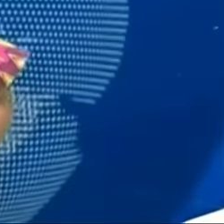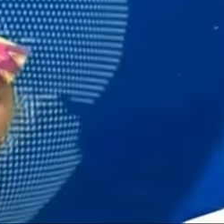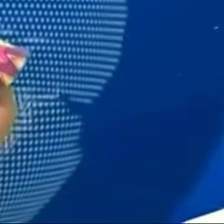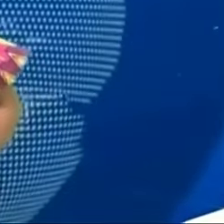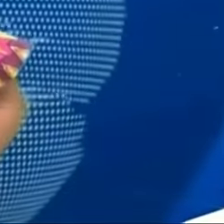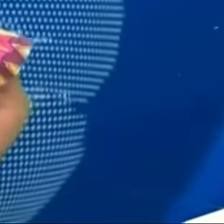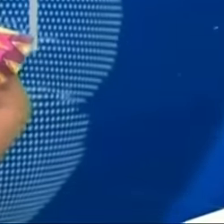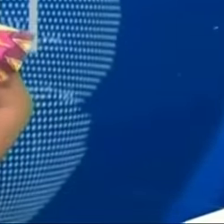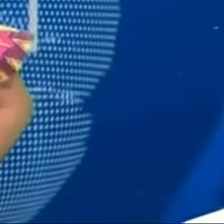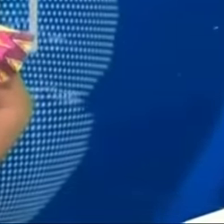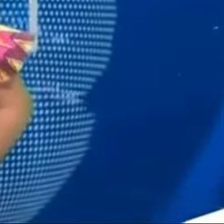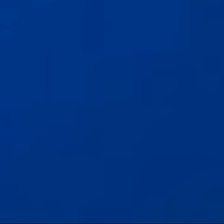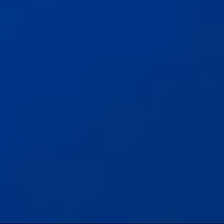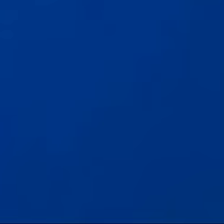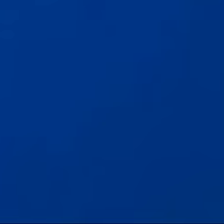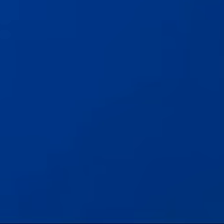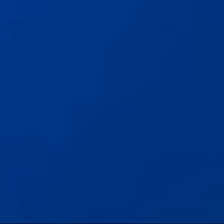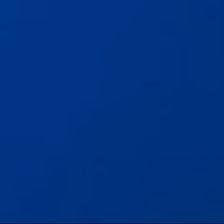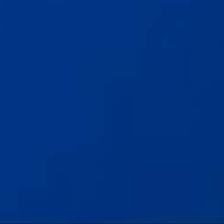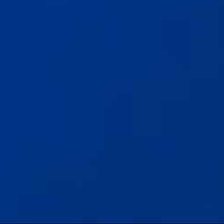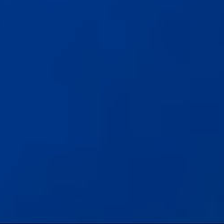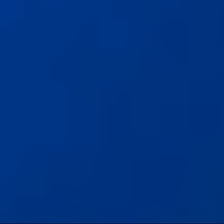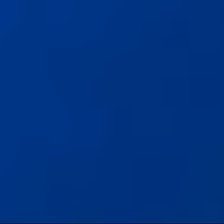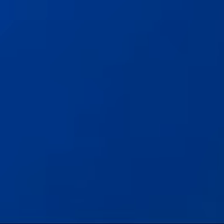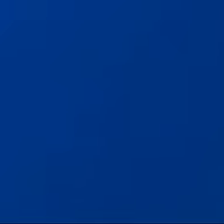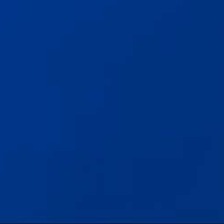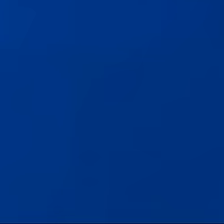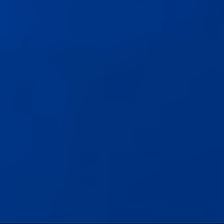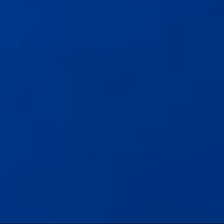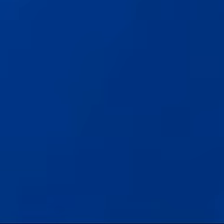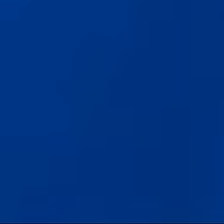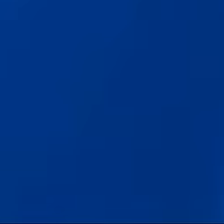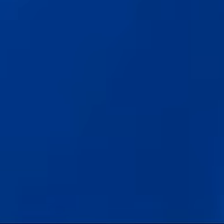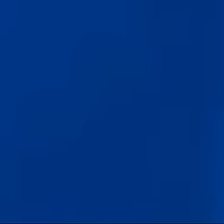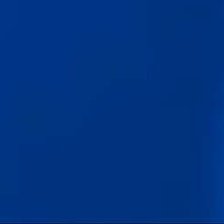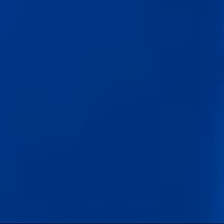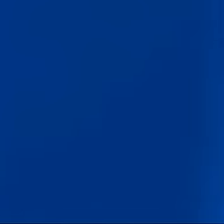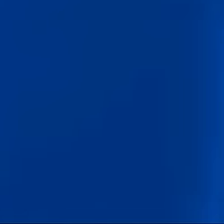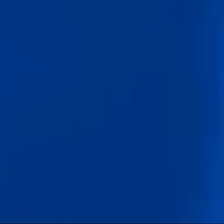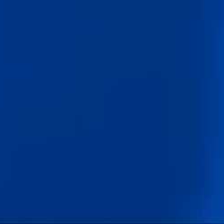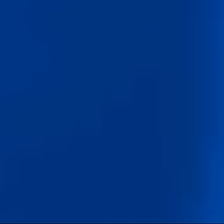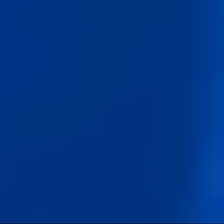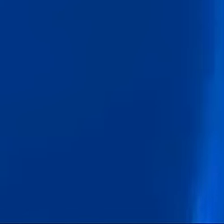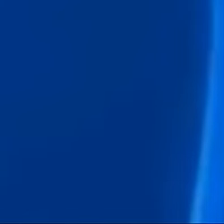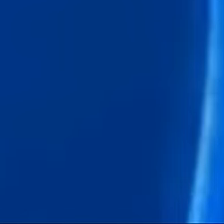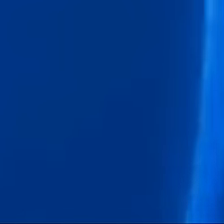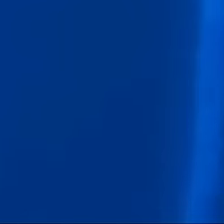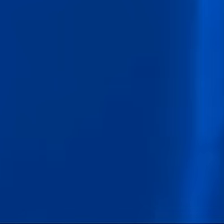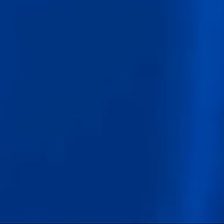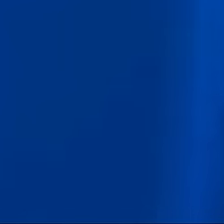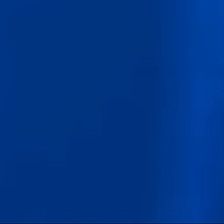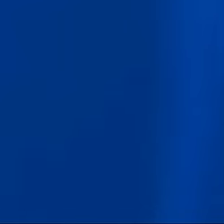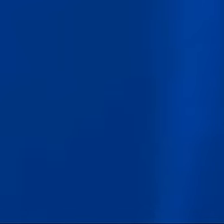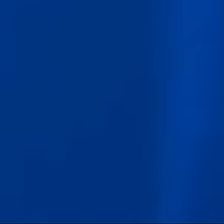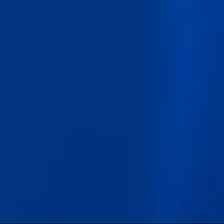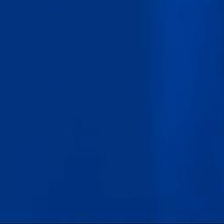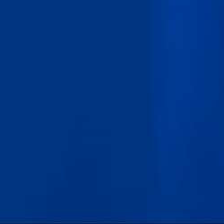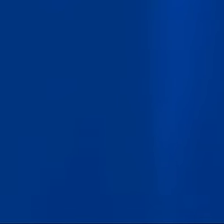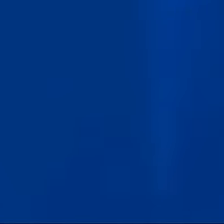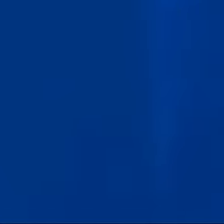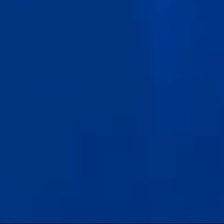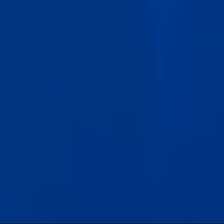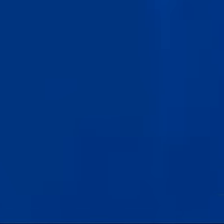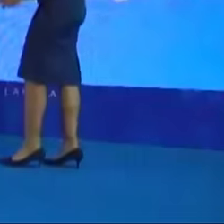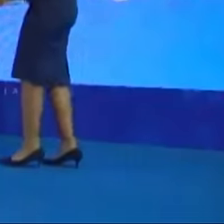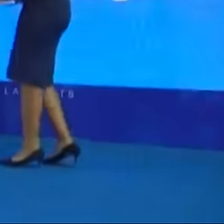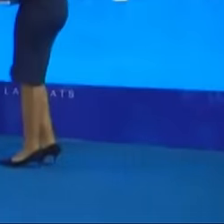cette bourse Excellencia? Alors pour avoir la bourse Excellencia, il faudrait premièrement réussir son diplôme d'État avec un